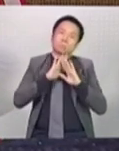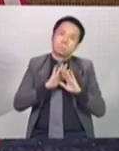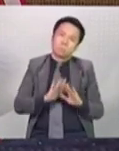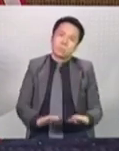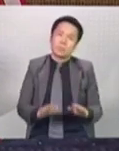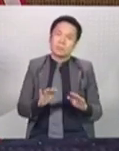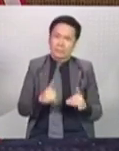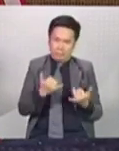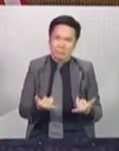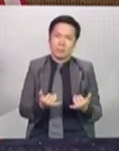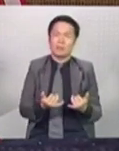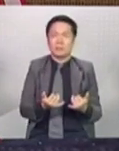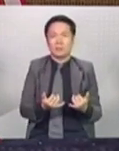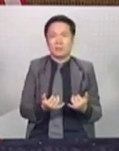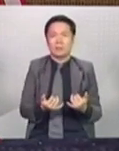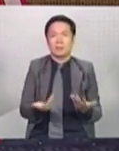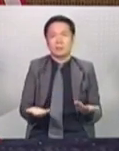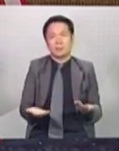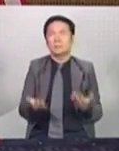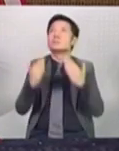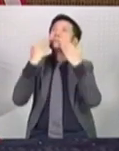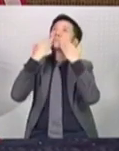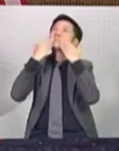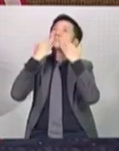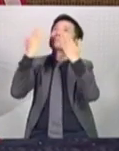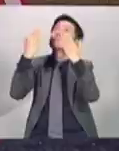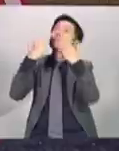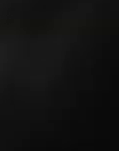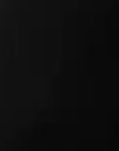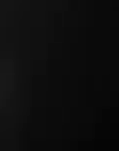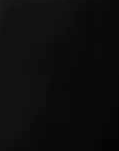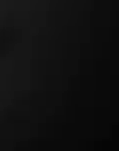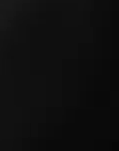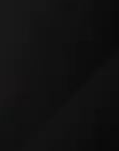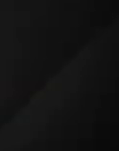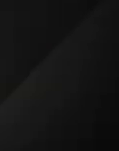lega sedikit dengan inisiatif ini. Alhamdulillah, syukur kita kepada Allah.